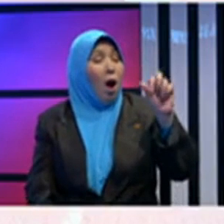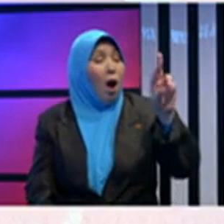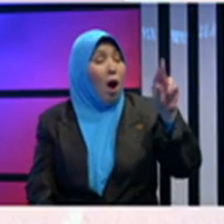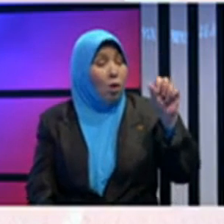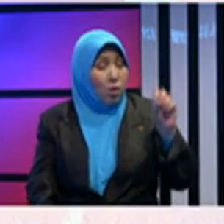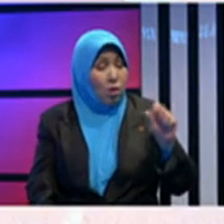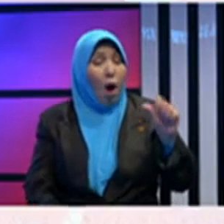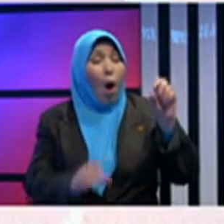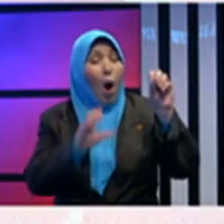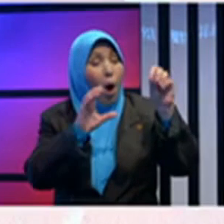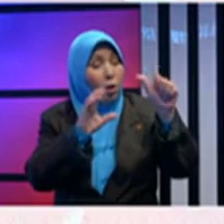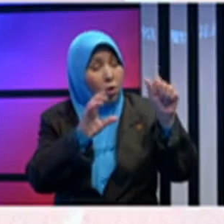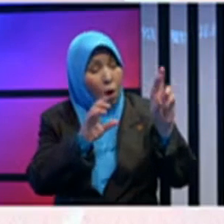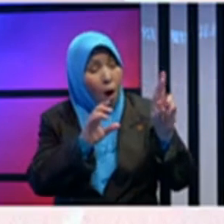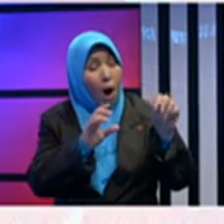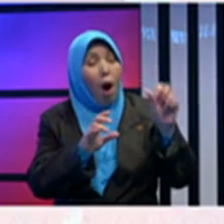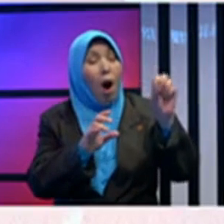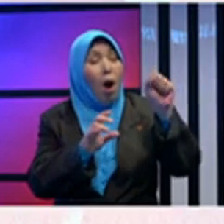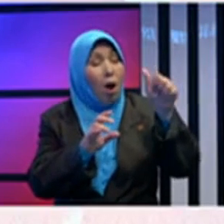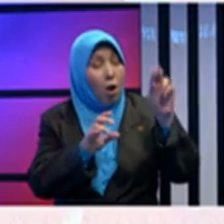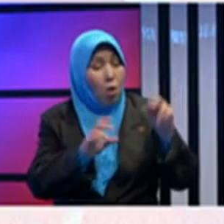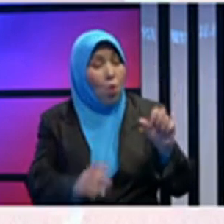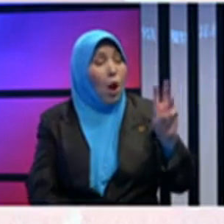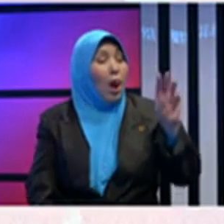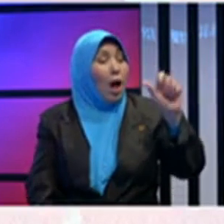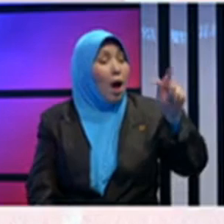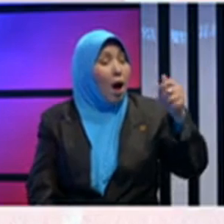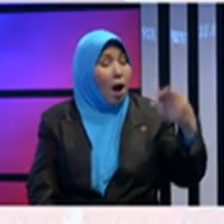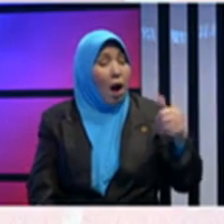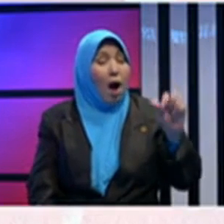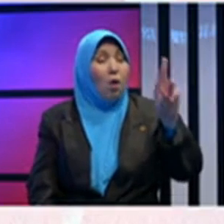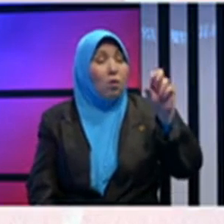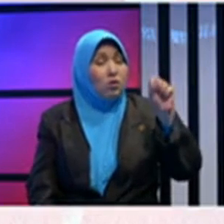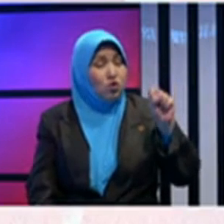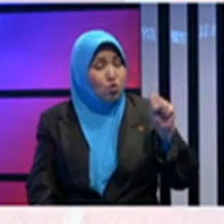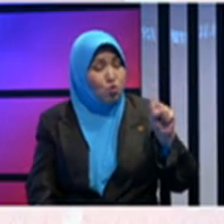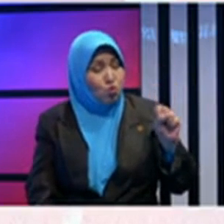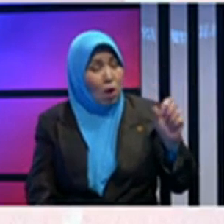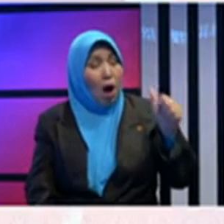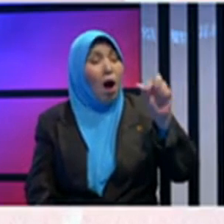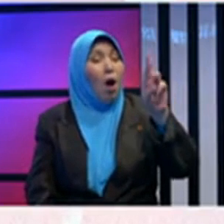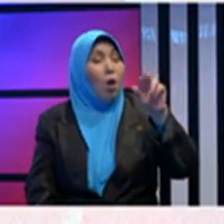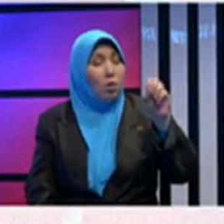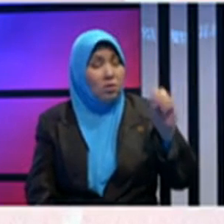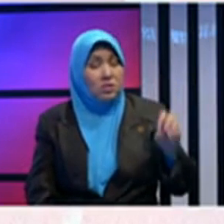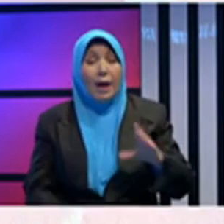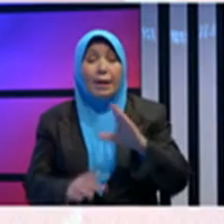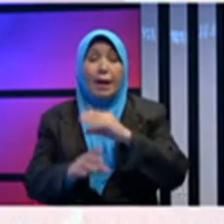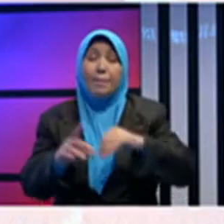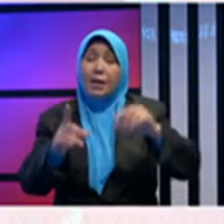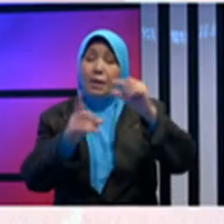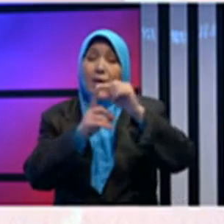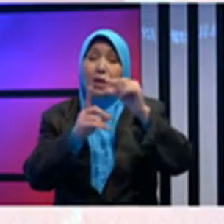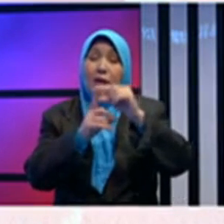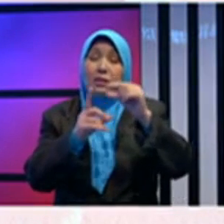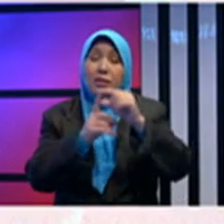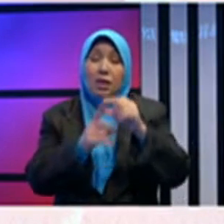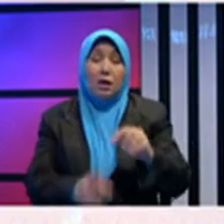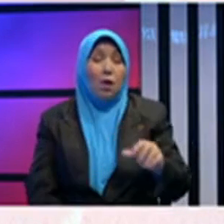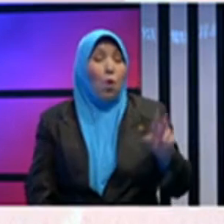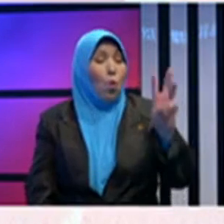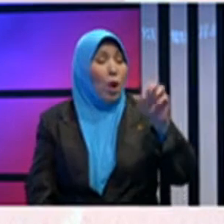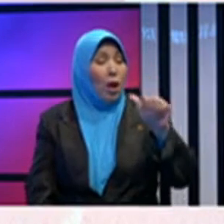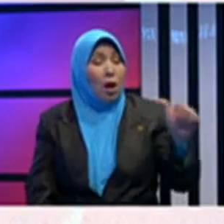wala haula wala haula know him juga pada kalimah awal